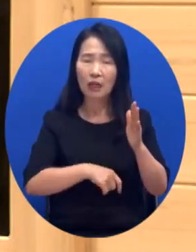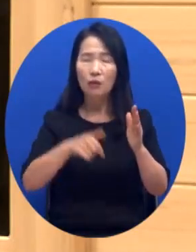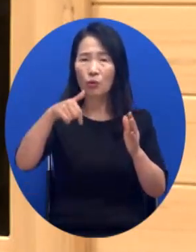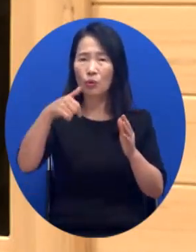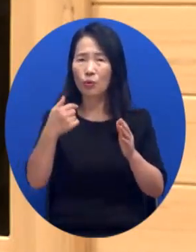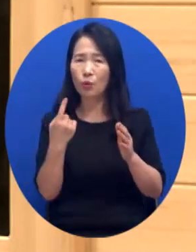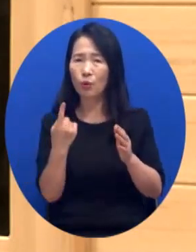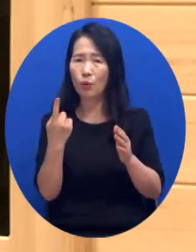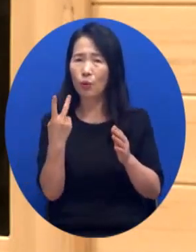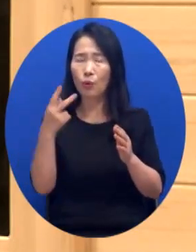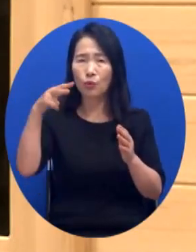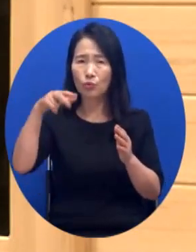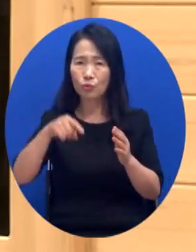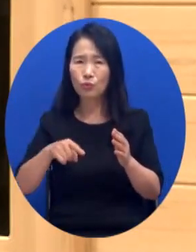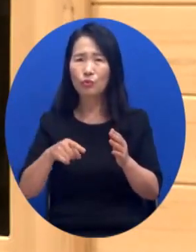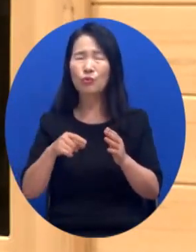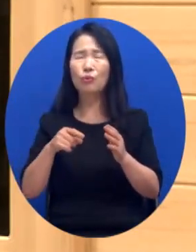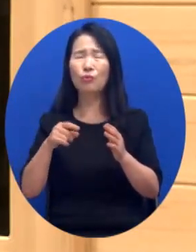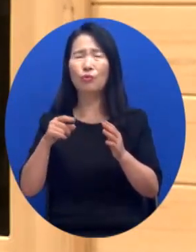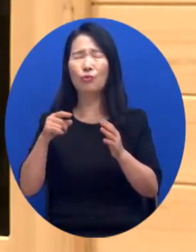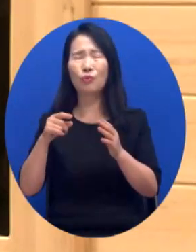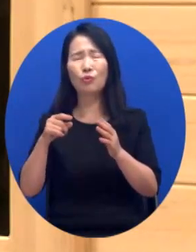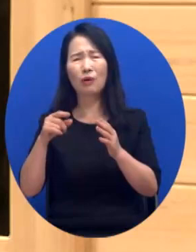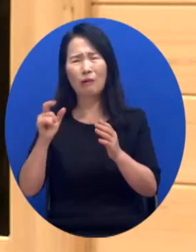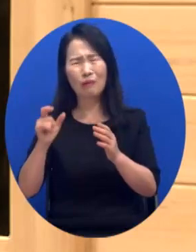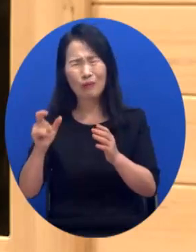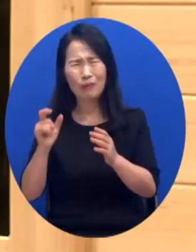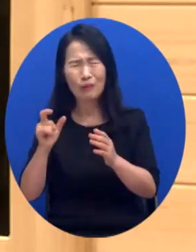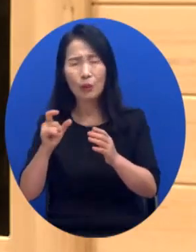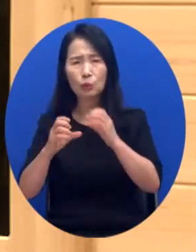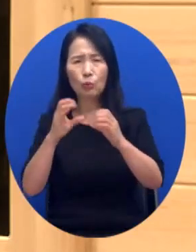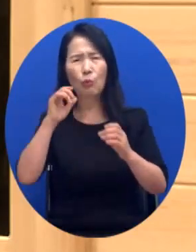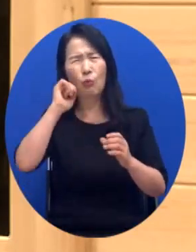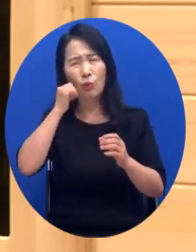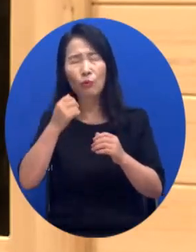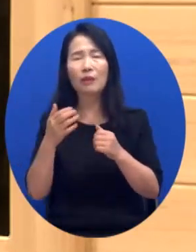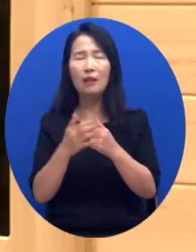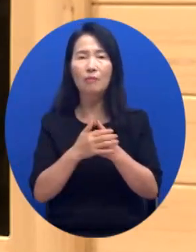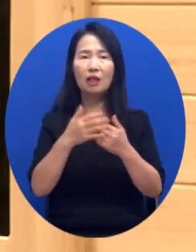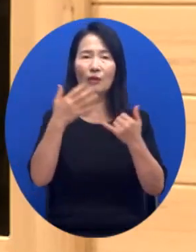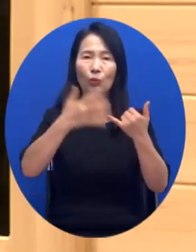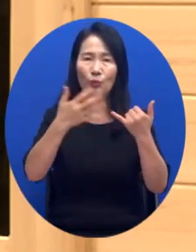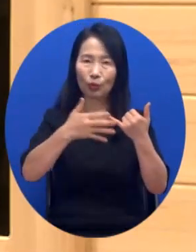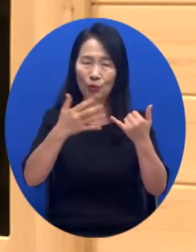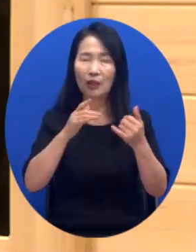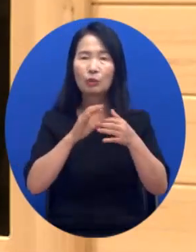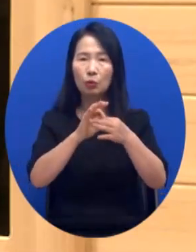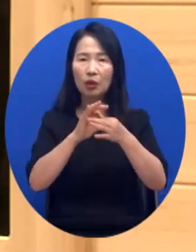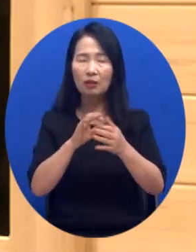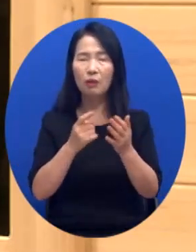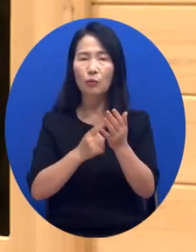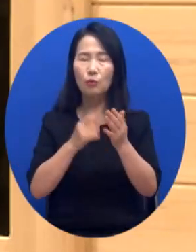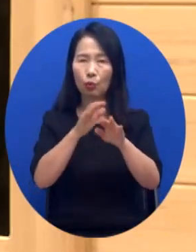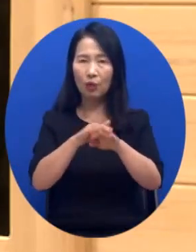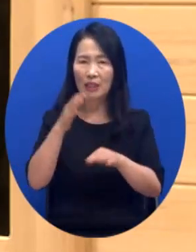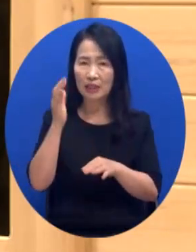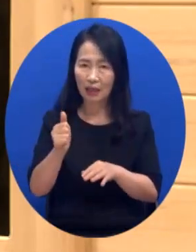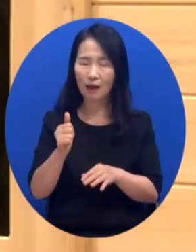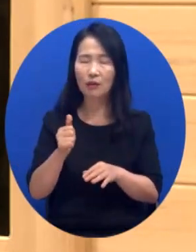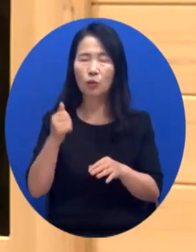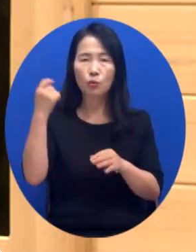보니까 소통이 좀 부족합니다. 그래서 유튜브 채널을 통해서 총회장이 소식도 이야기하고